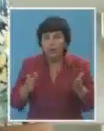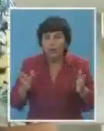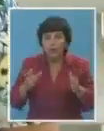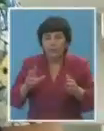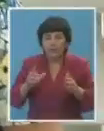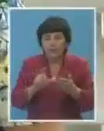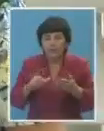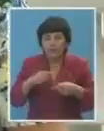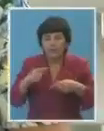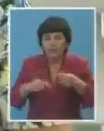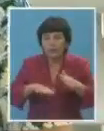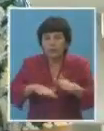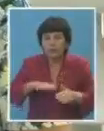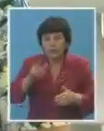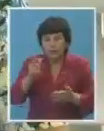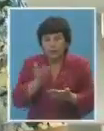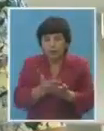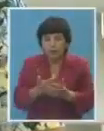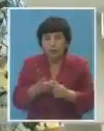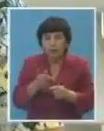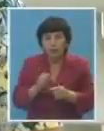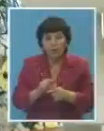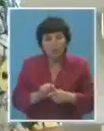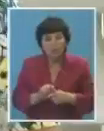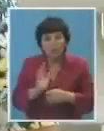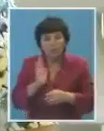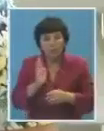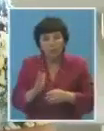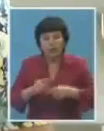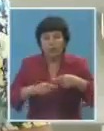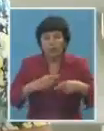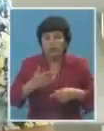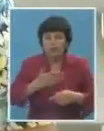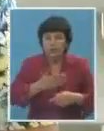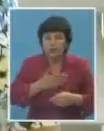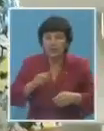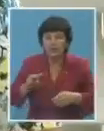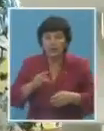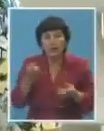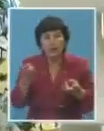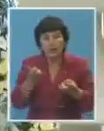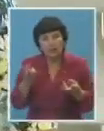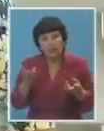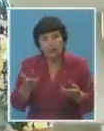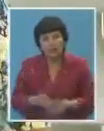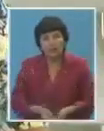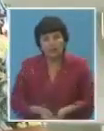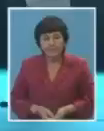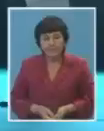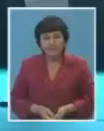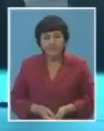поэтикалық дәстүрдің үздік үлгілері бар. Бұл болашақ ұрпақ үшін, біздің болашақ әдебиетіміз үшін өте керек нәрсе деп